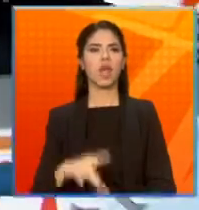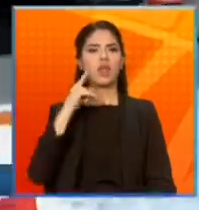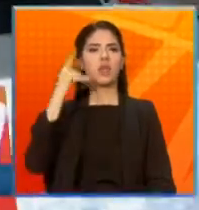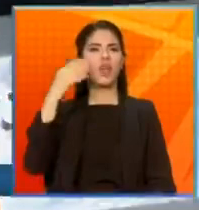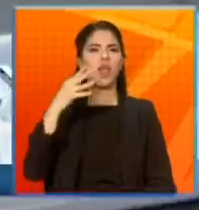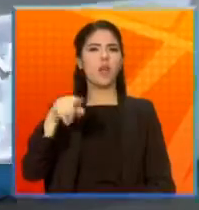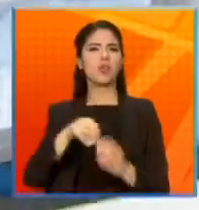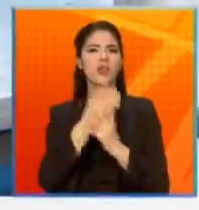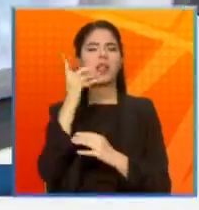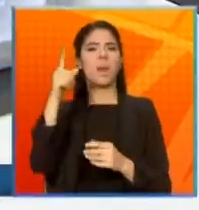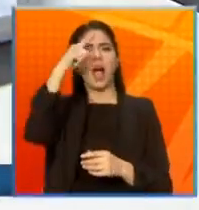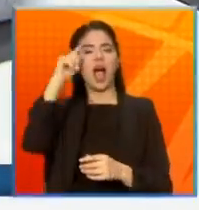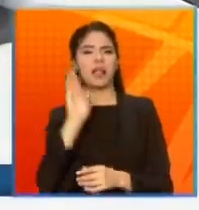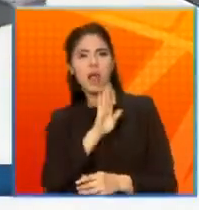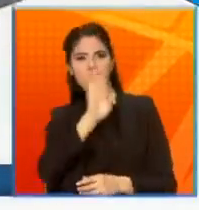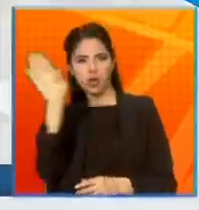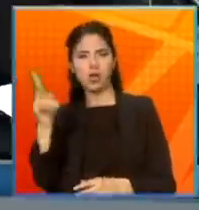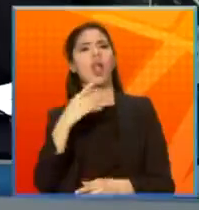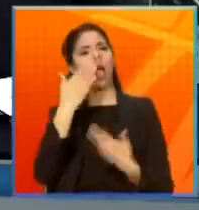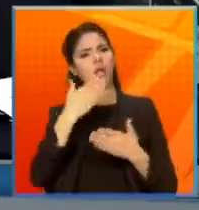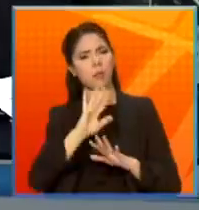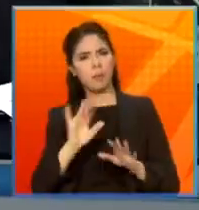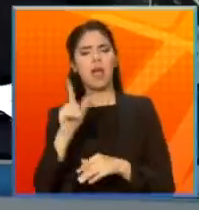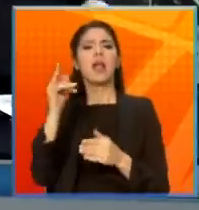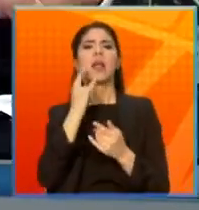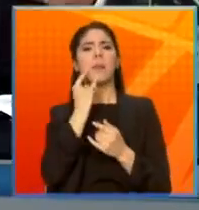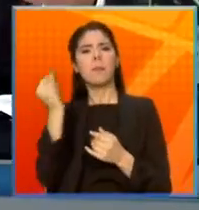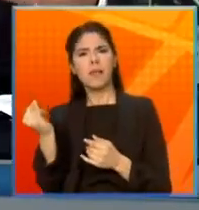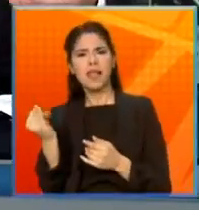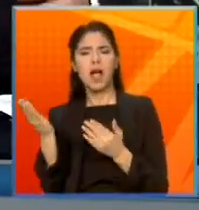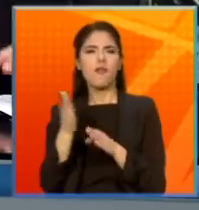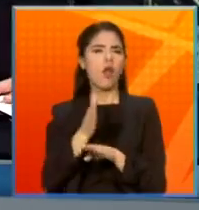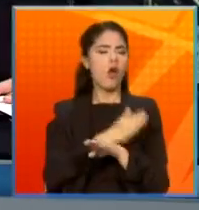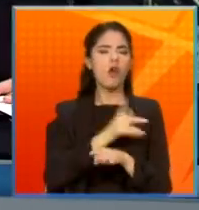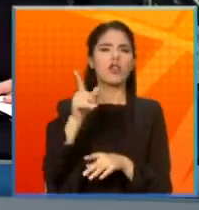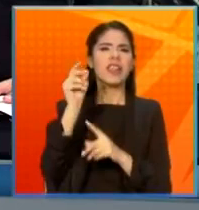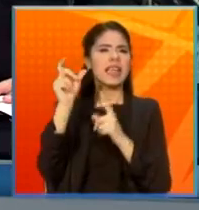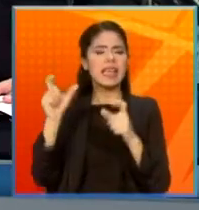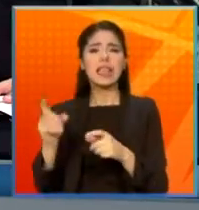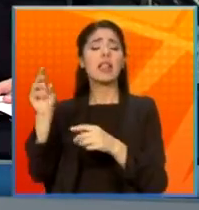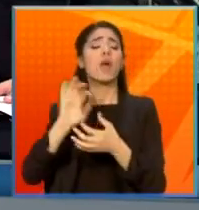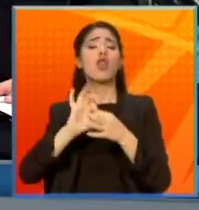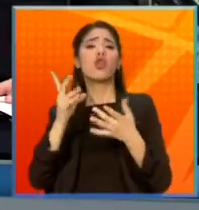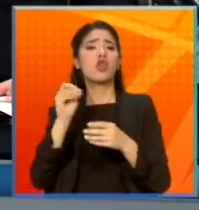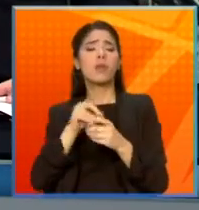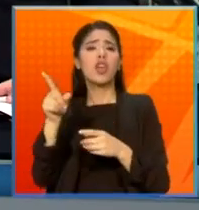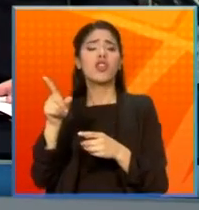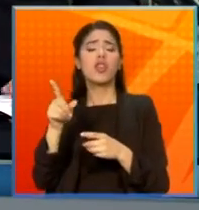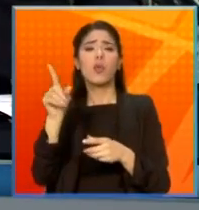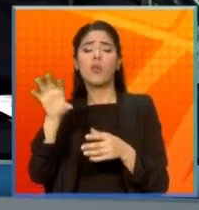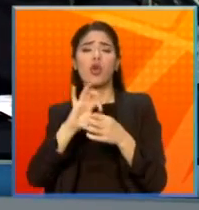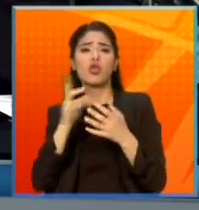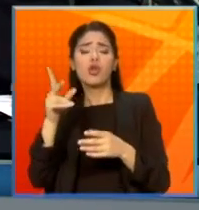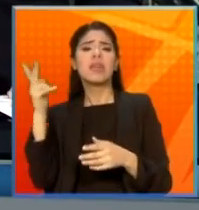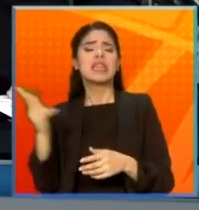Başkan Erdoğan bu sabah Azerbaycan'a gitti. Aktarmıştık ziyareti öncesi. İdlib'de çözüme yönelik önemli cümleler kurdu. Sorunu süratle çözmemiz gerekiyor